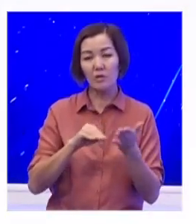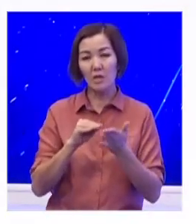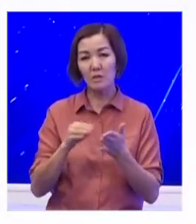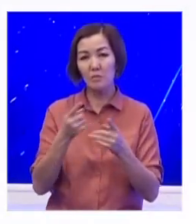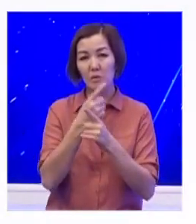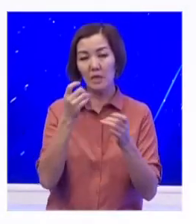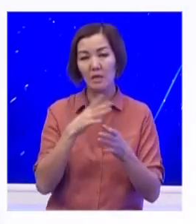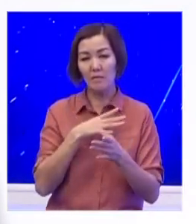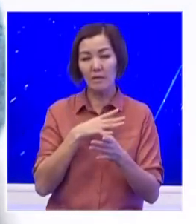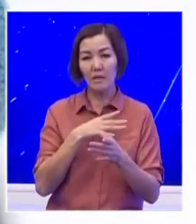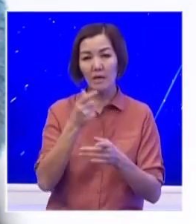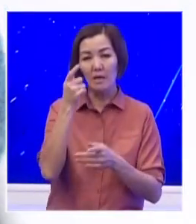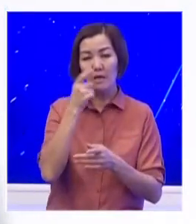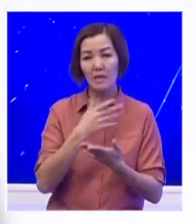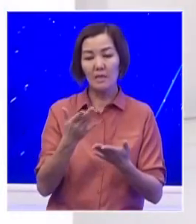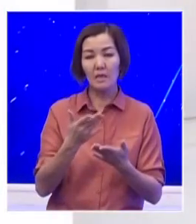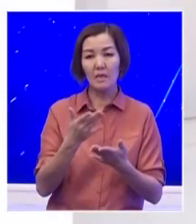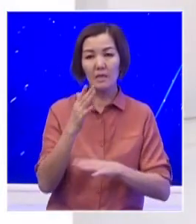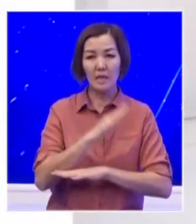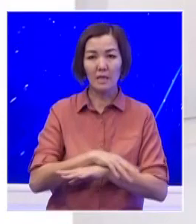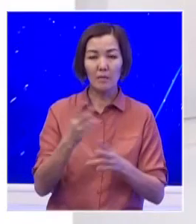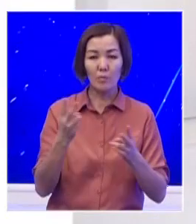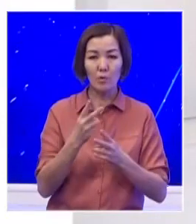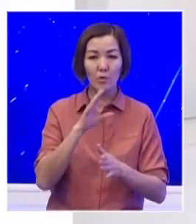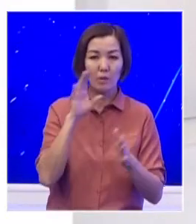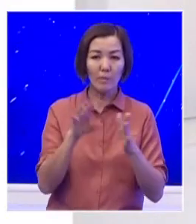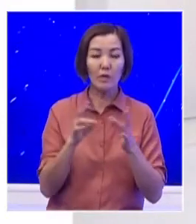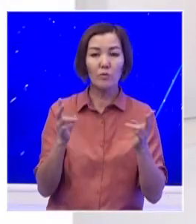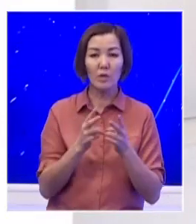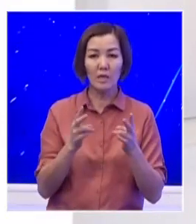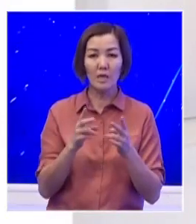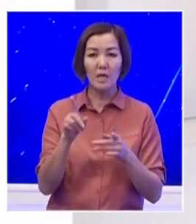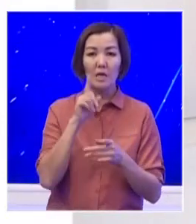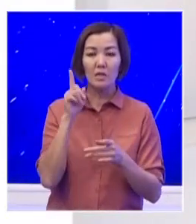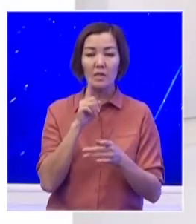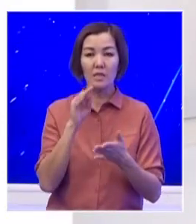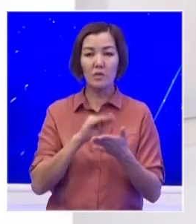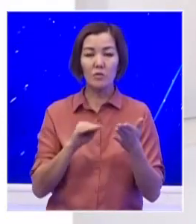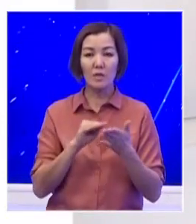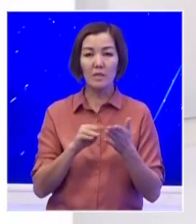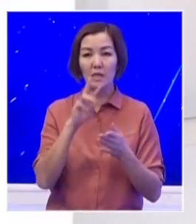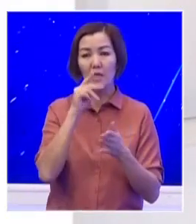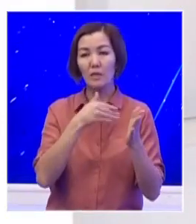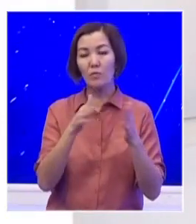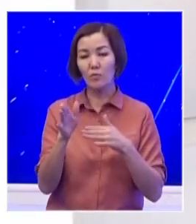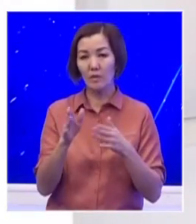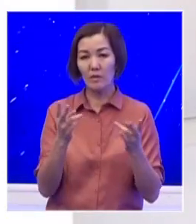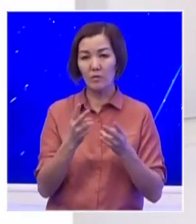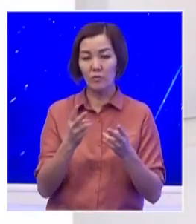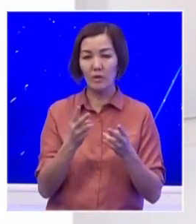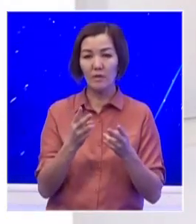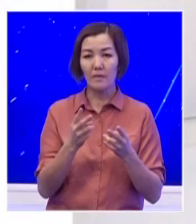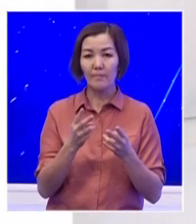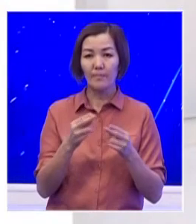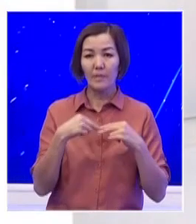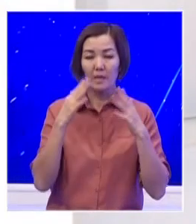Міне, медиа этикадағы осындай зиянды әдеттерден біздің жас буын журналистер қазірден аулақ болу керек, соны ерекше